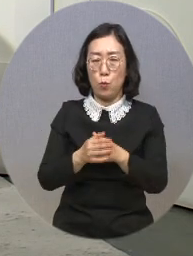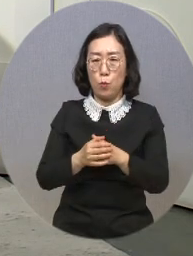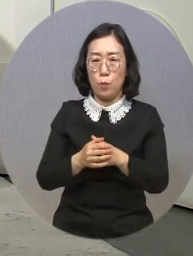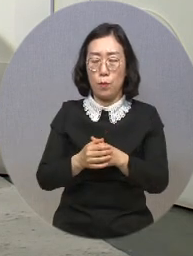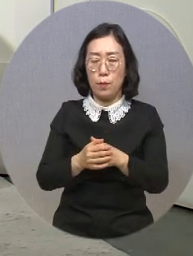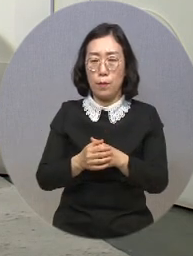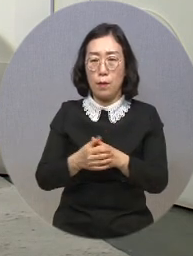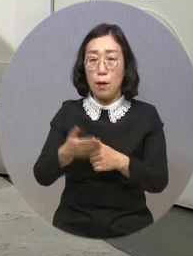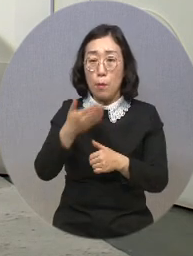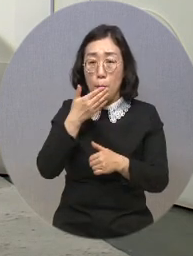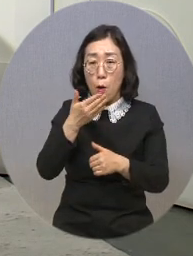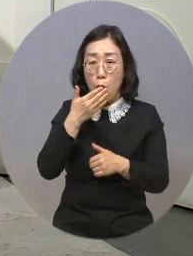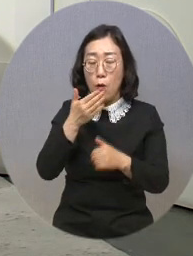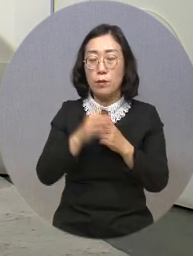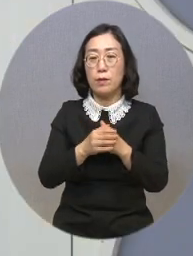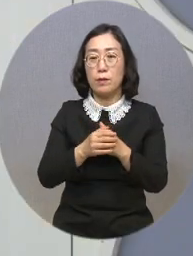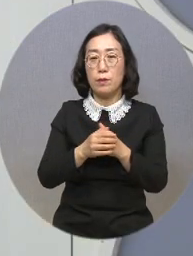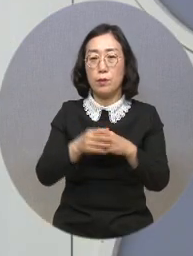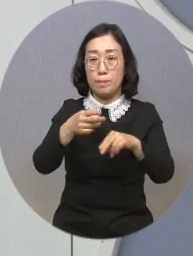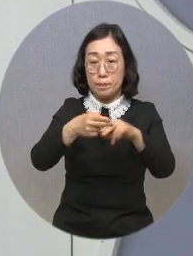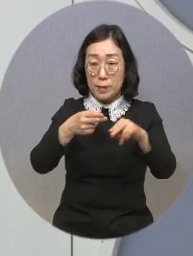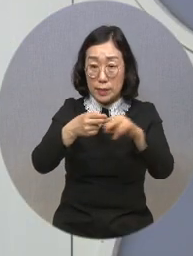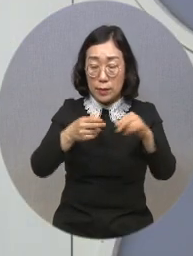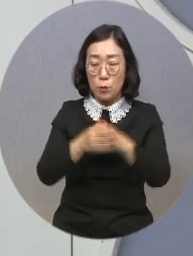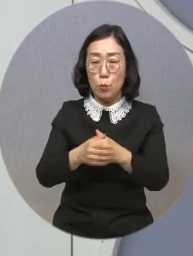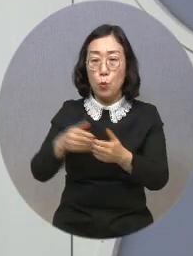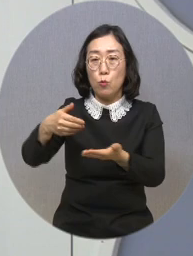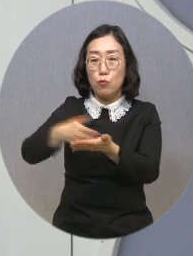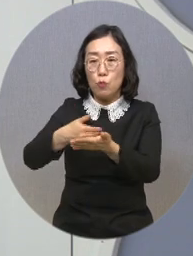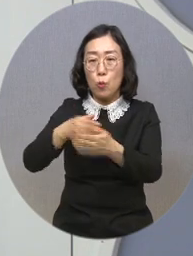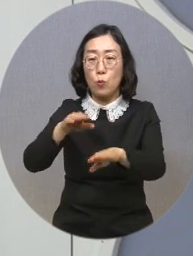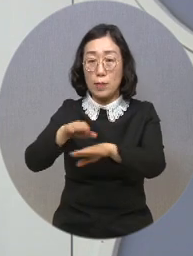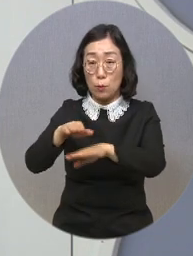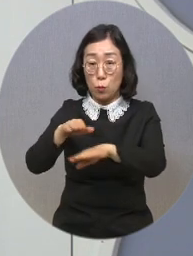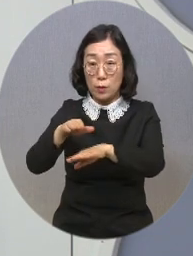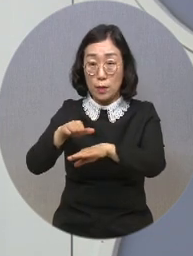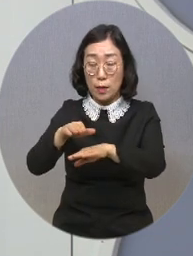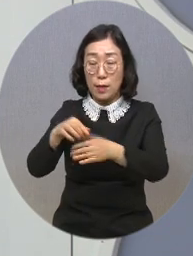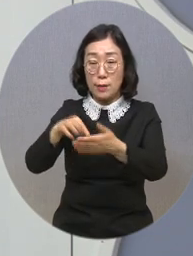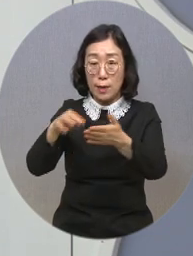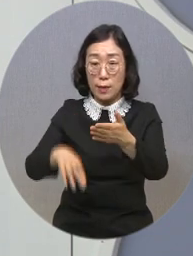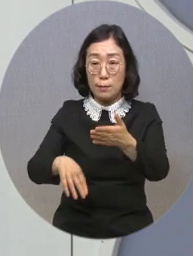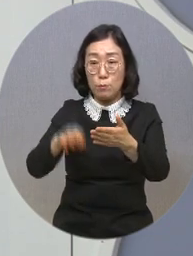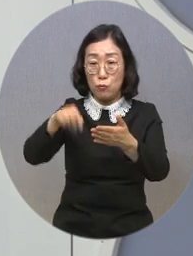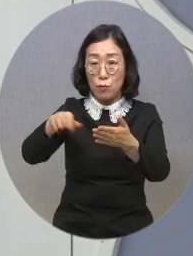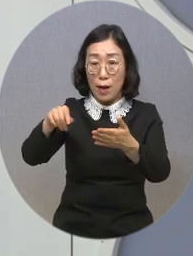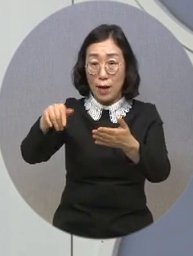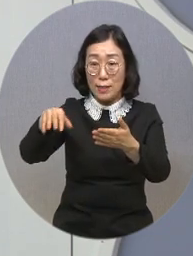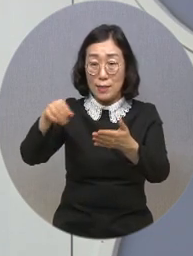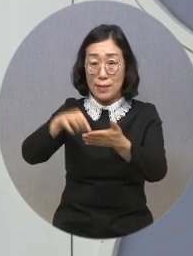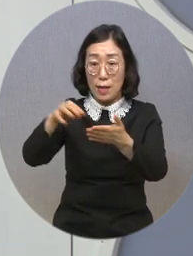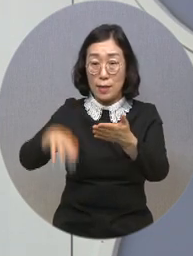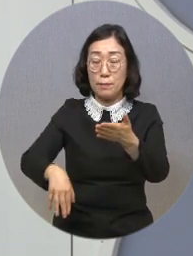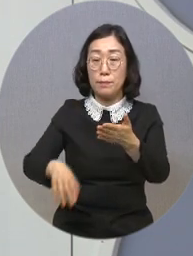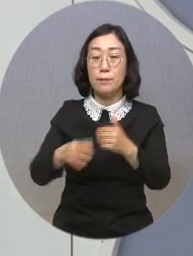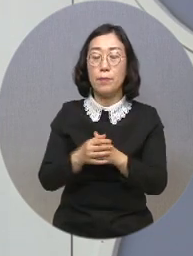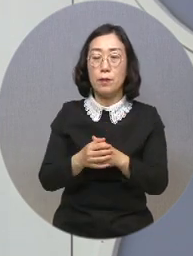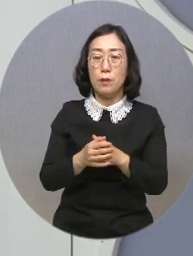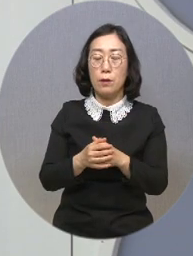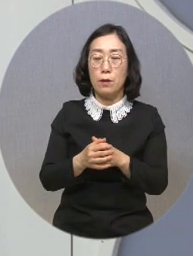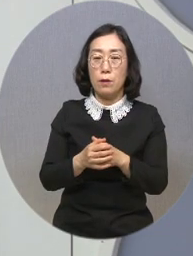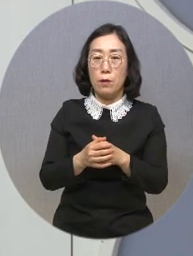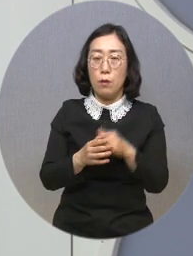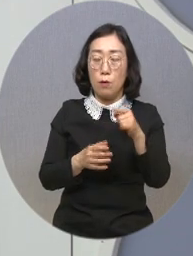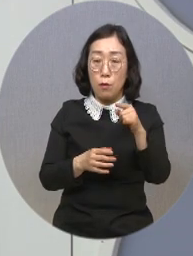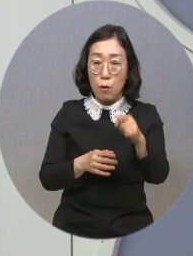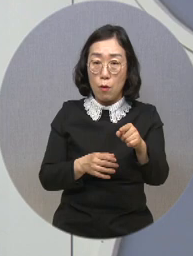음식업 하는 외식업하고 중고 자동차 하는 분들의 세금, 네. 부가가치 세금을 그